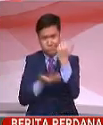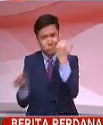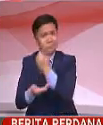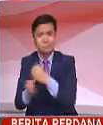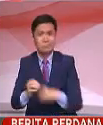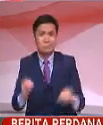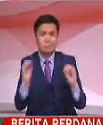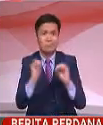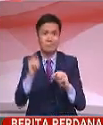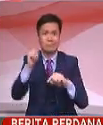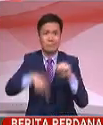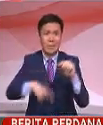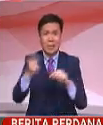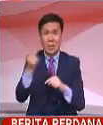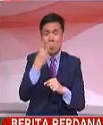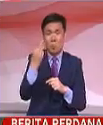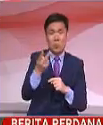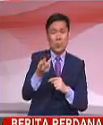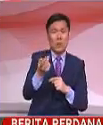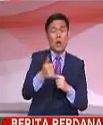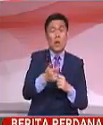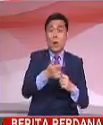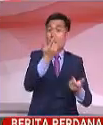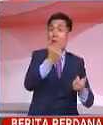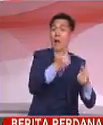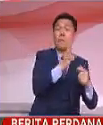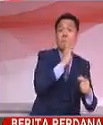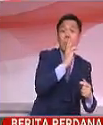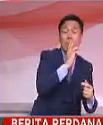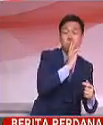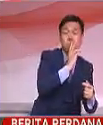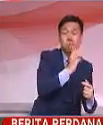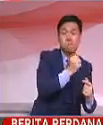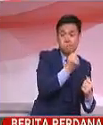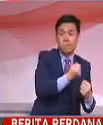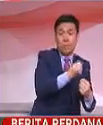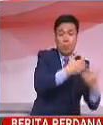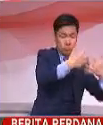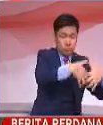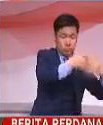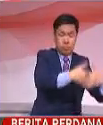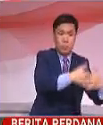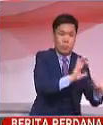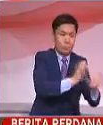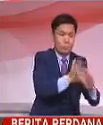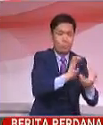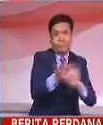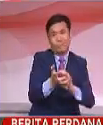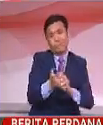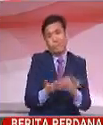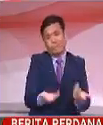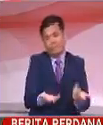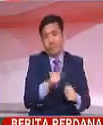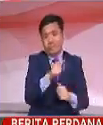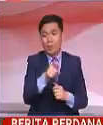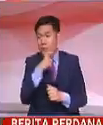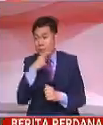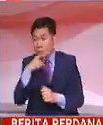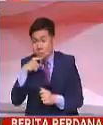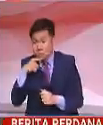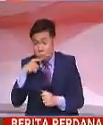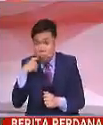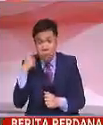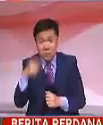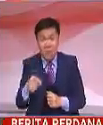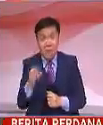memburukkan keadaan apabila dua pam yang sepatutnya mengalirkan air ke sawah itu mengalami kerosakan. Keadaan kering boleh menyebabkan